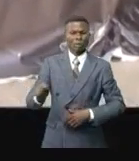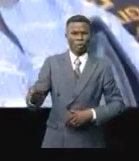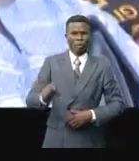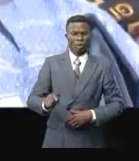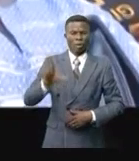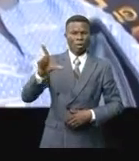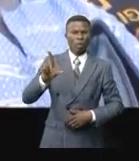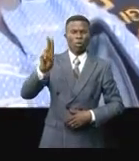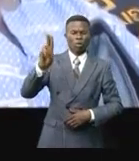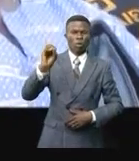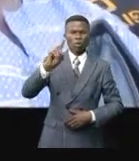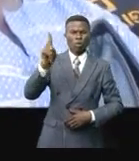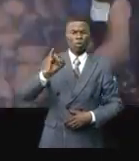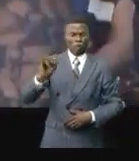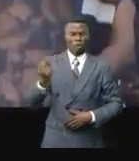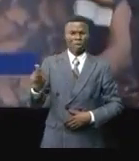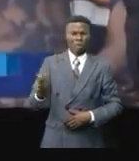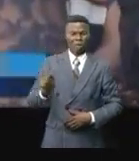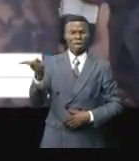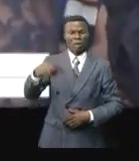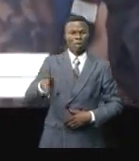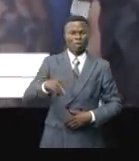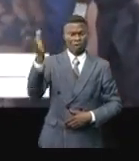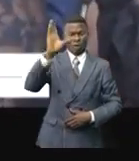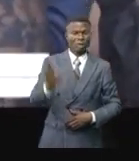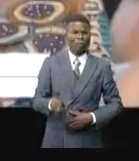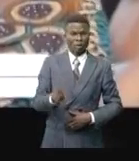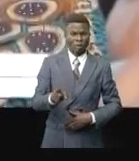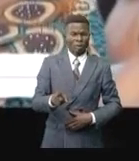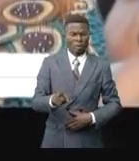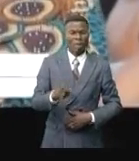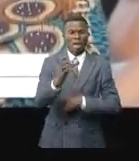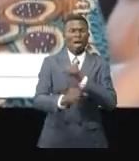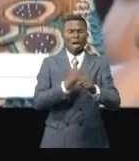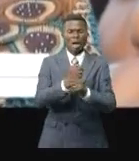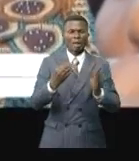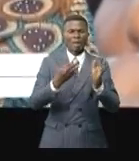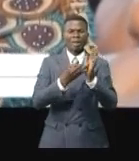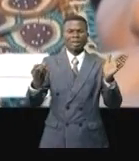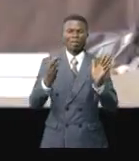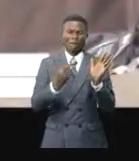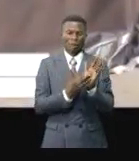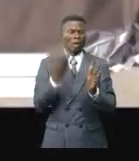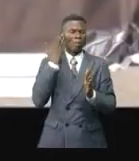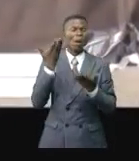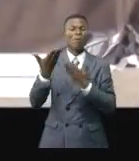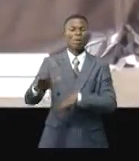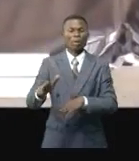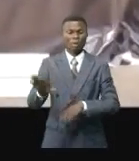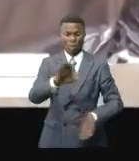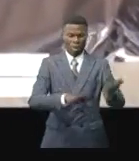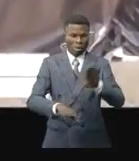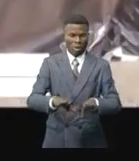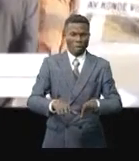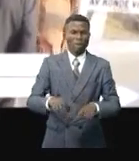Luozi, district de Cataracte, province du Congo central, à 78 ans, l'illustre disparu a été inhumé